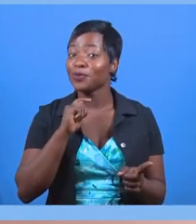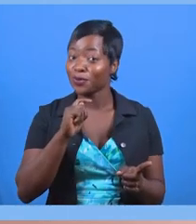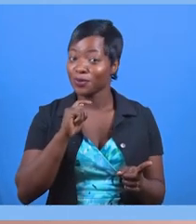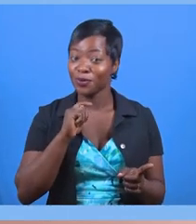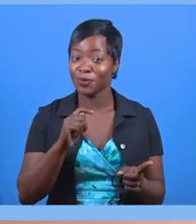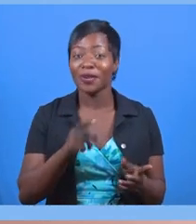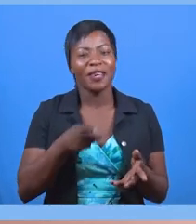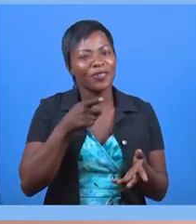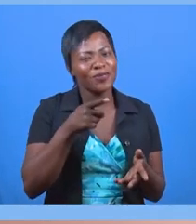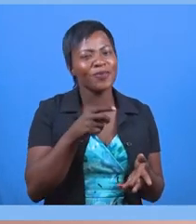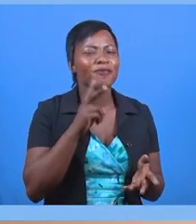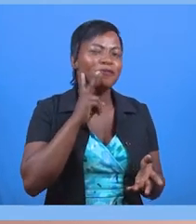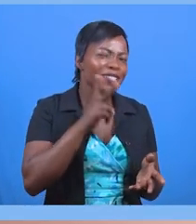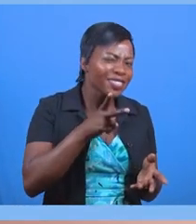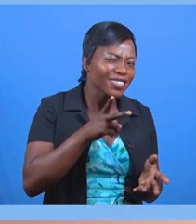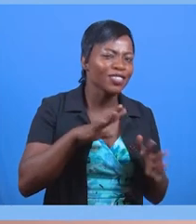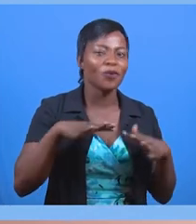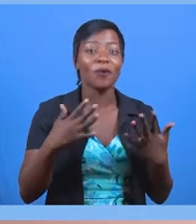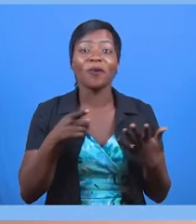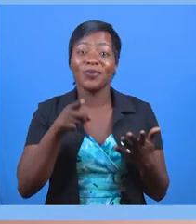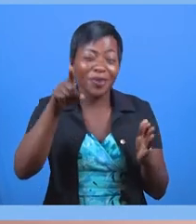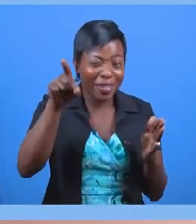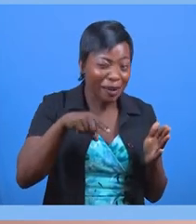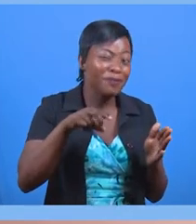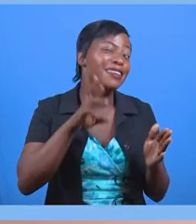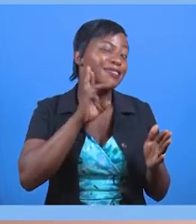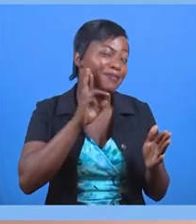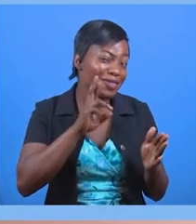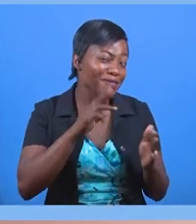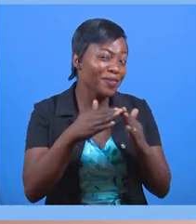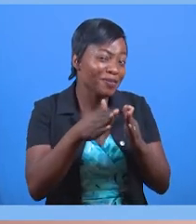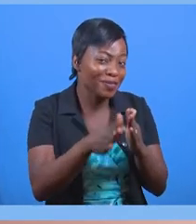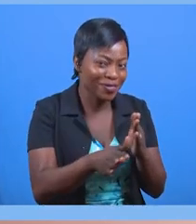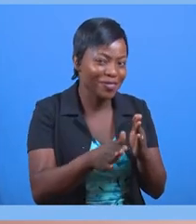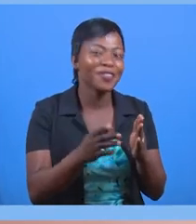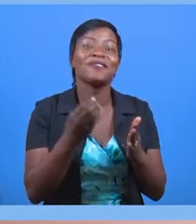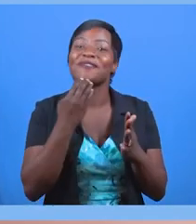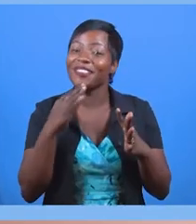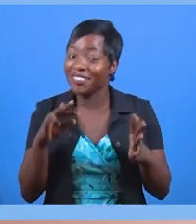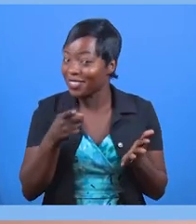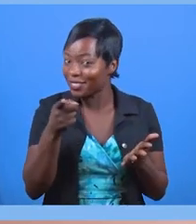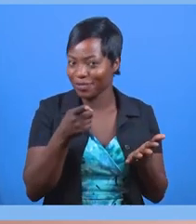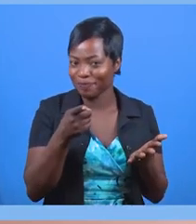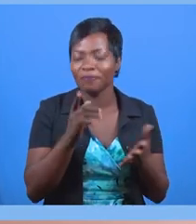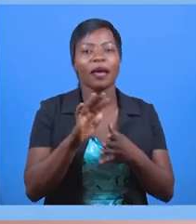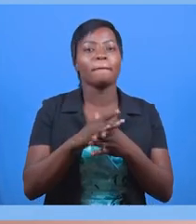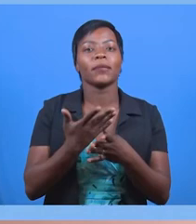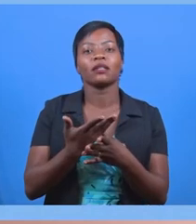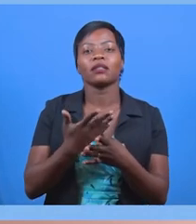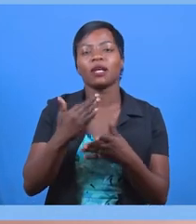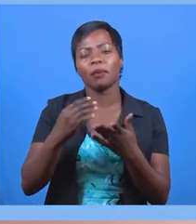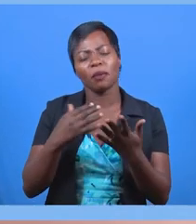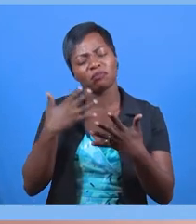muri vaenzi here kana kuti muri vauyi? Nokuti pari kutaurwa kapa patanga tichimbotarira nyaya idzo dzitaona